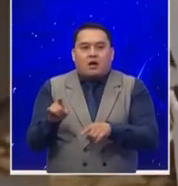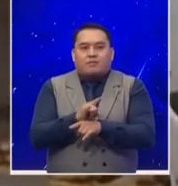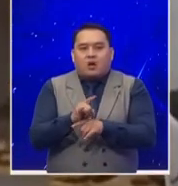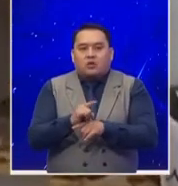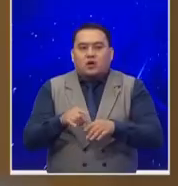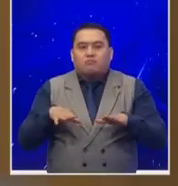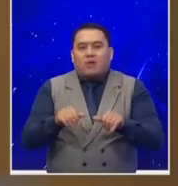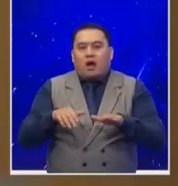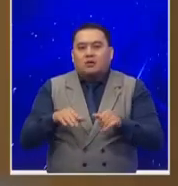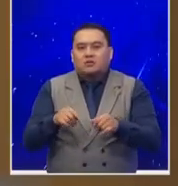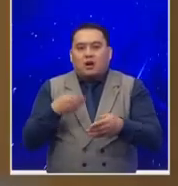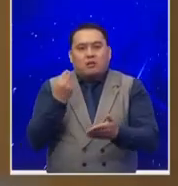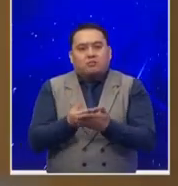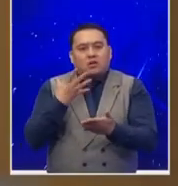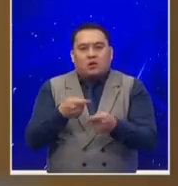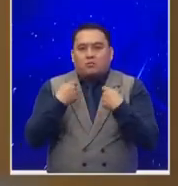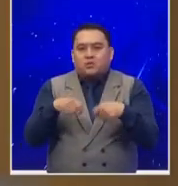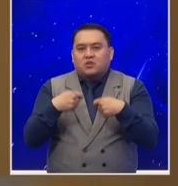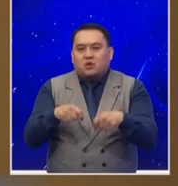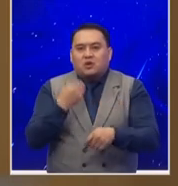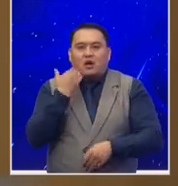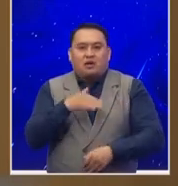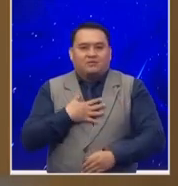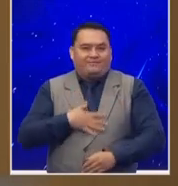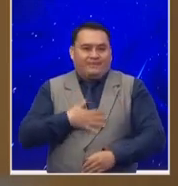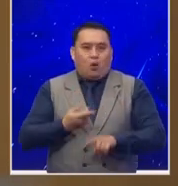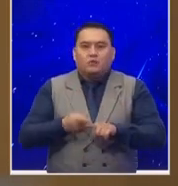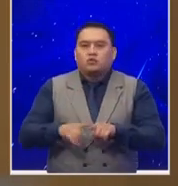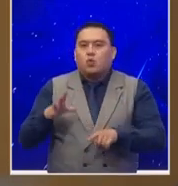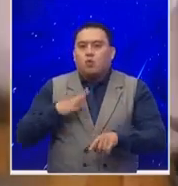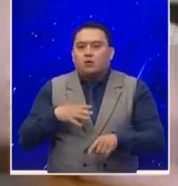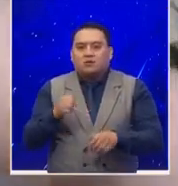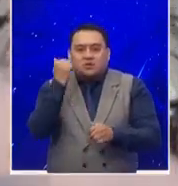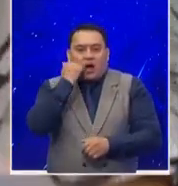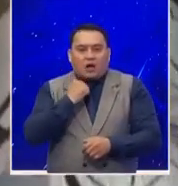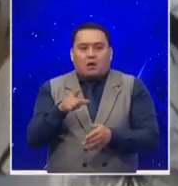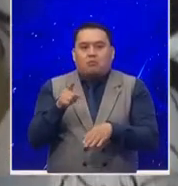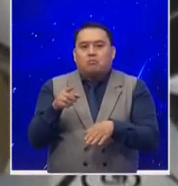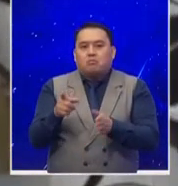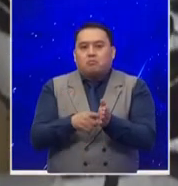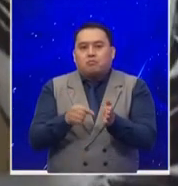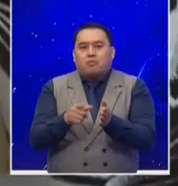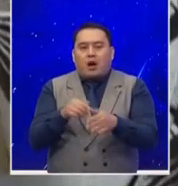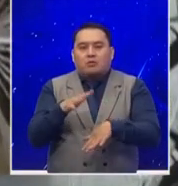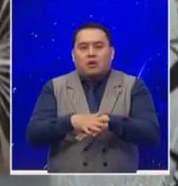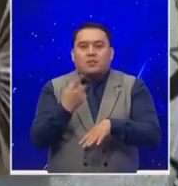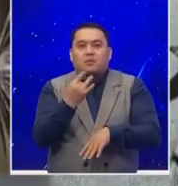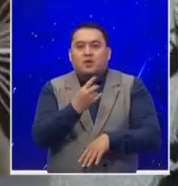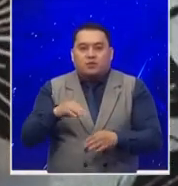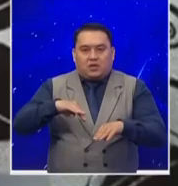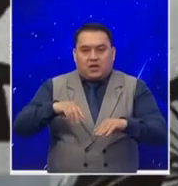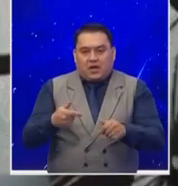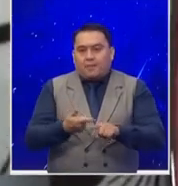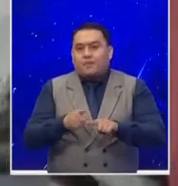құрылғыларын қымбат бағаға сатқан. Оның үстіне тауар сапасы болып шықты. Қариялар жабдықты алу үшін банк арқылы несие рәсімдеген. Бағасы 1 миллион теңге